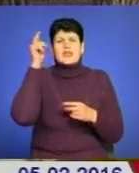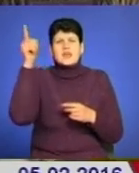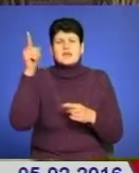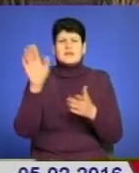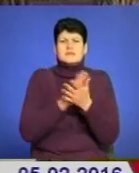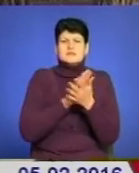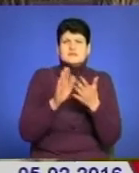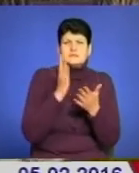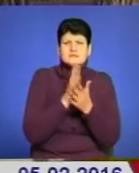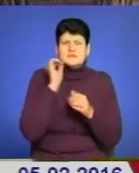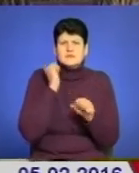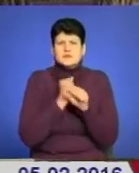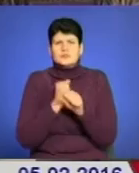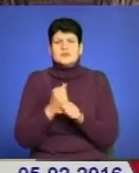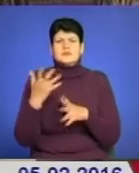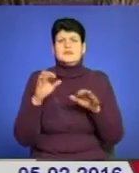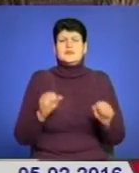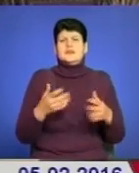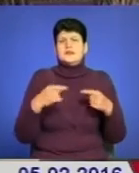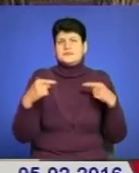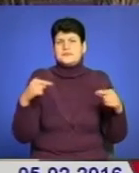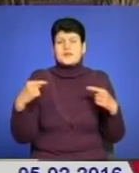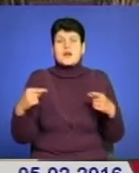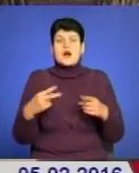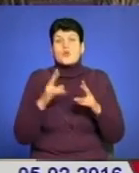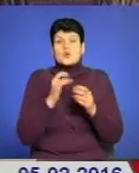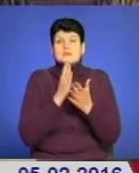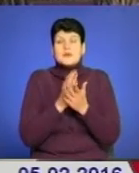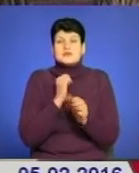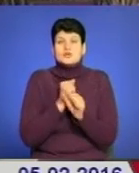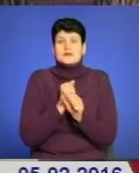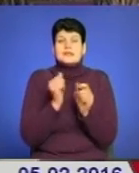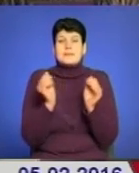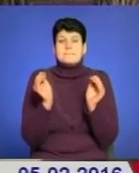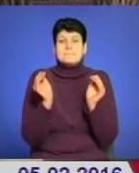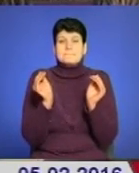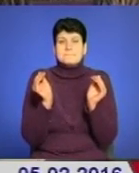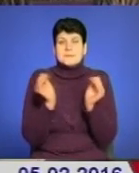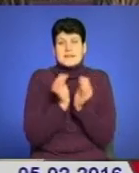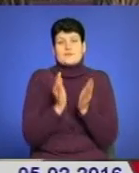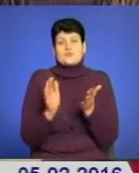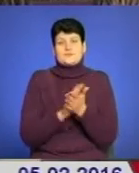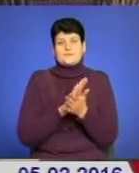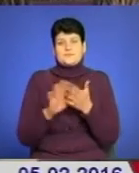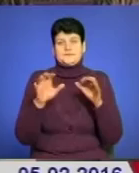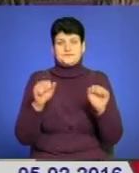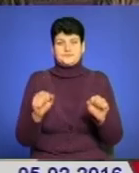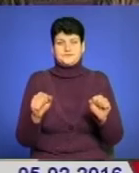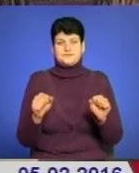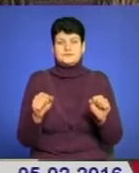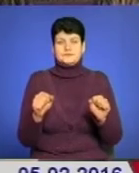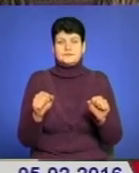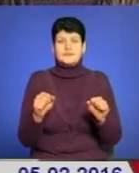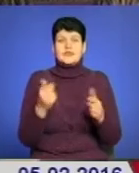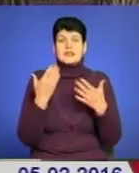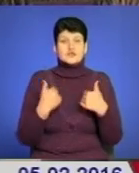люстрацію повинен проводити, десь хтось ще десь. А видається так, що кожен з нас має робити мікро-маленьку якусь трошки оцю свою дію. Бо, ну, як то